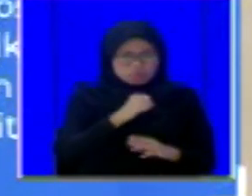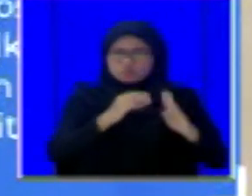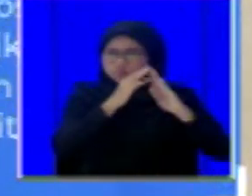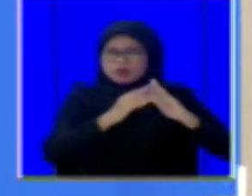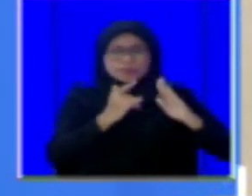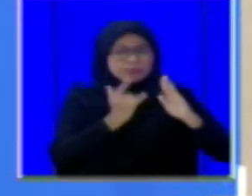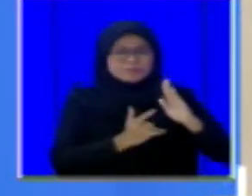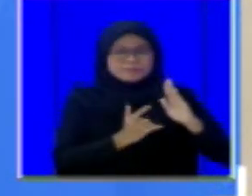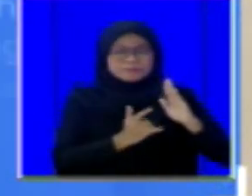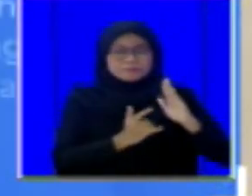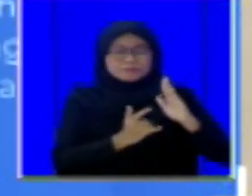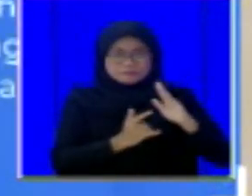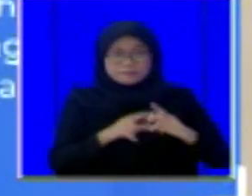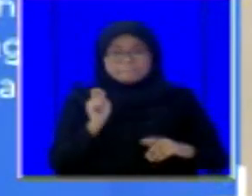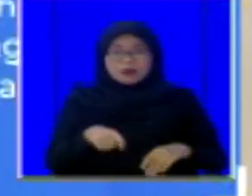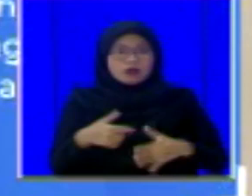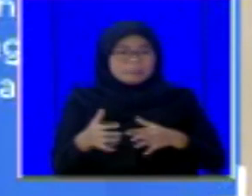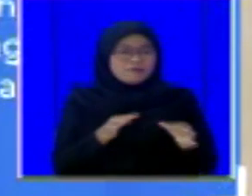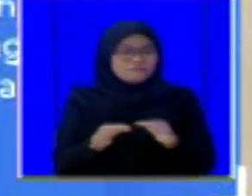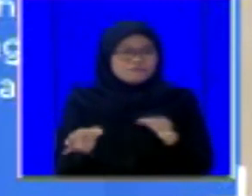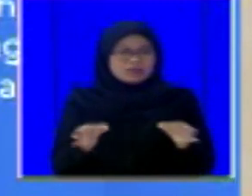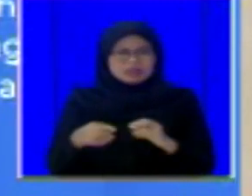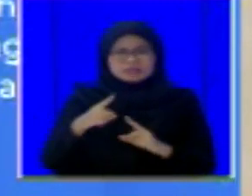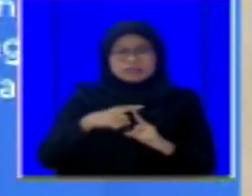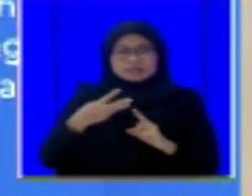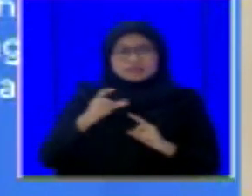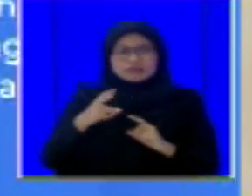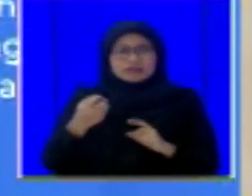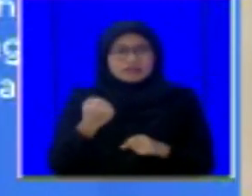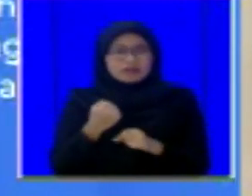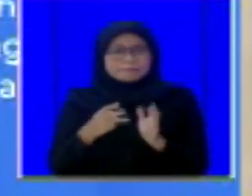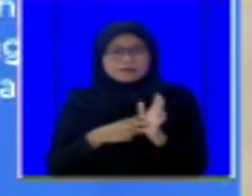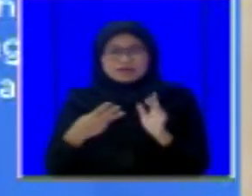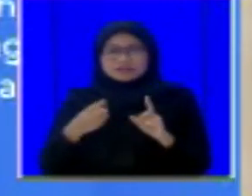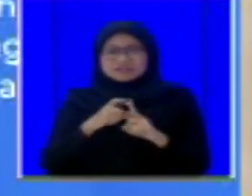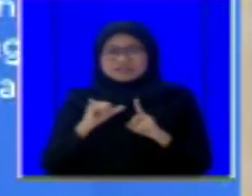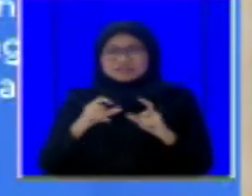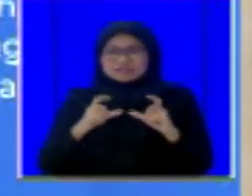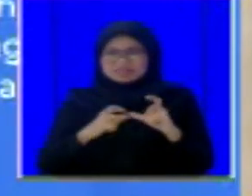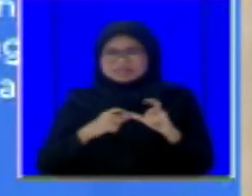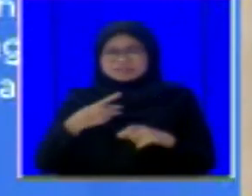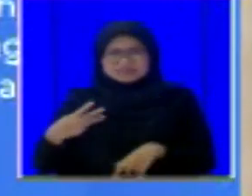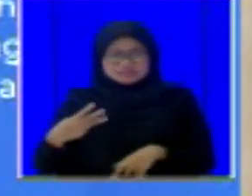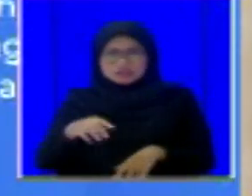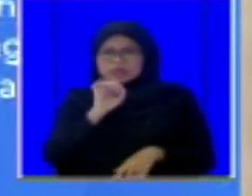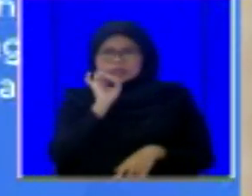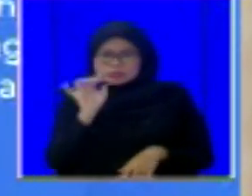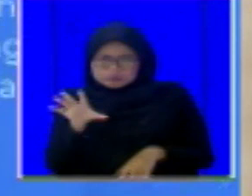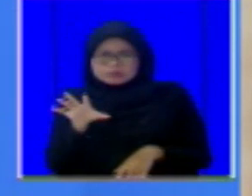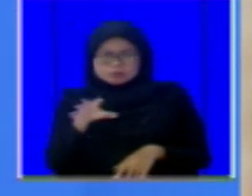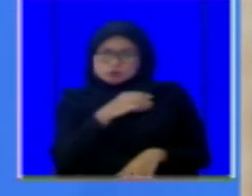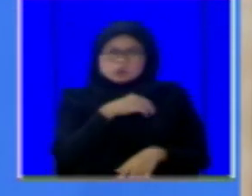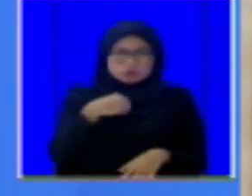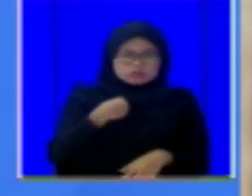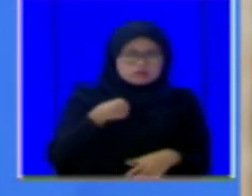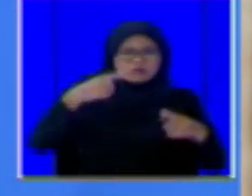telemedicine atau sosial media kesehatan, beritahu dokter dan perawat tentang keluhan dan gejala serta riwayat bekerja ke daerah terjangkit atau